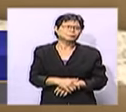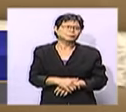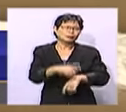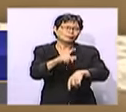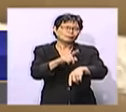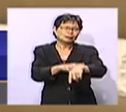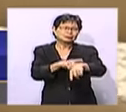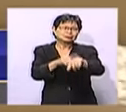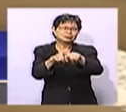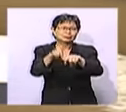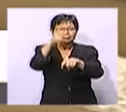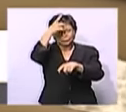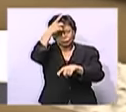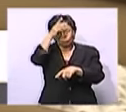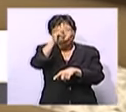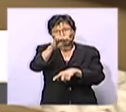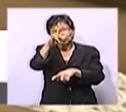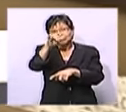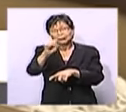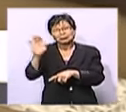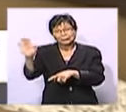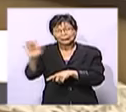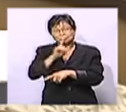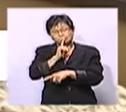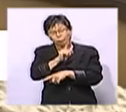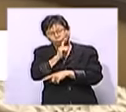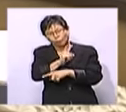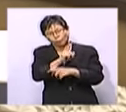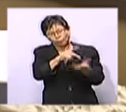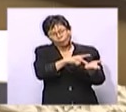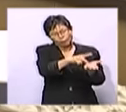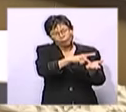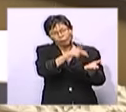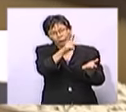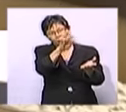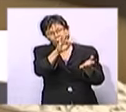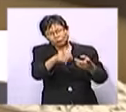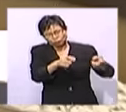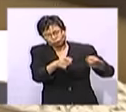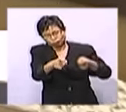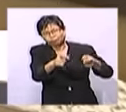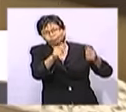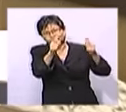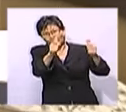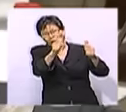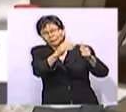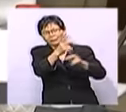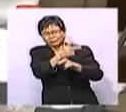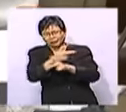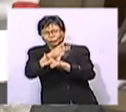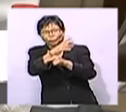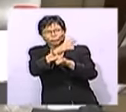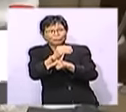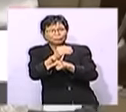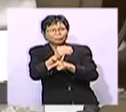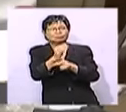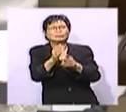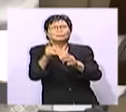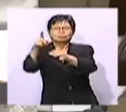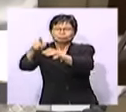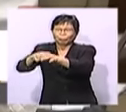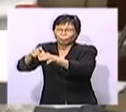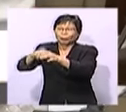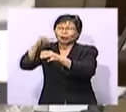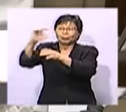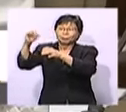Pada masa yang sama, Datuk Seri Mukhris berkata beliau akan memastikan perbelanjaan KFA diurus dengan baik dan berhemah di samping berusaha menarik lebih